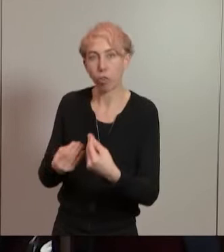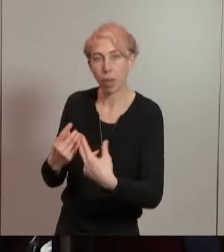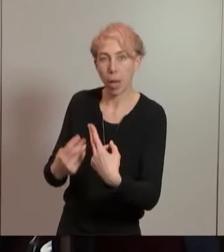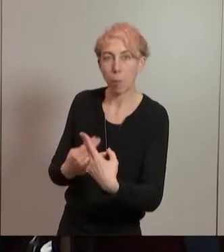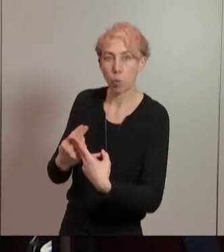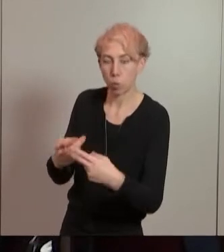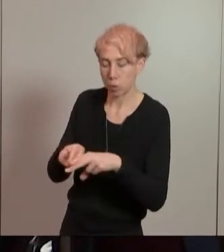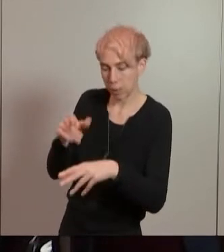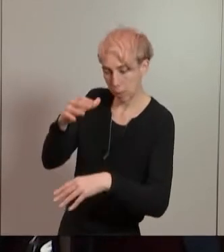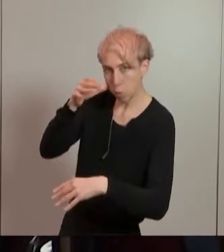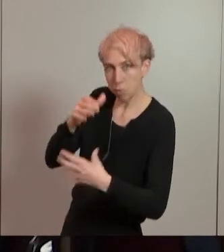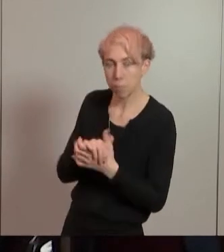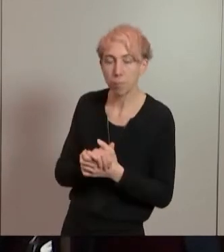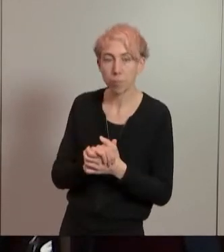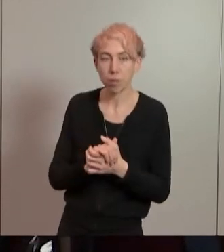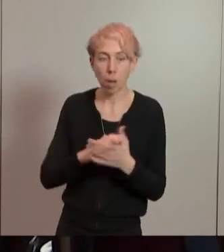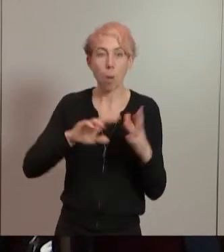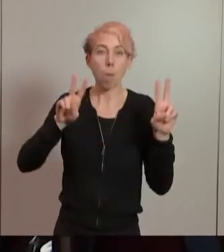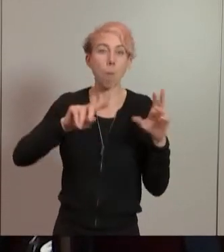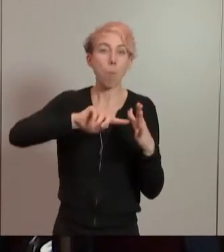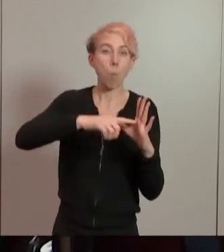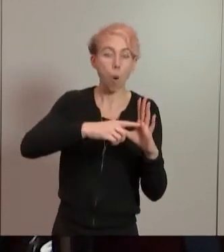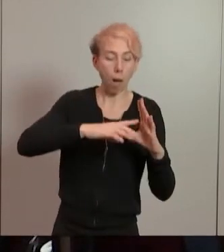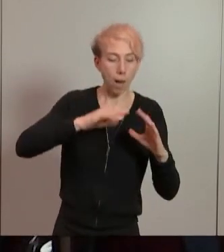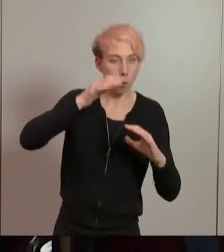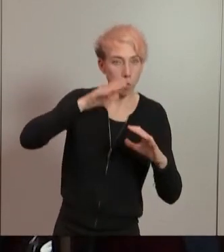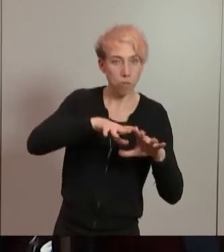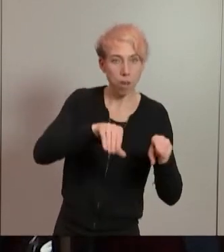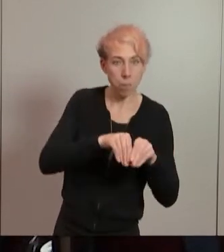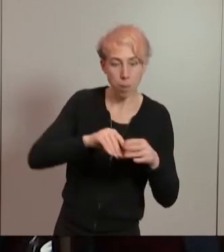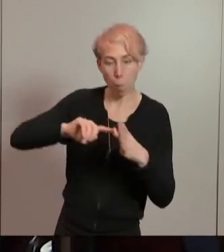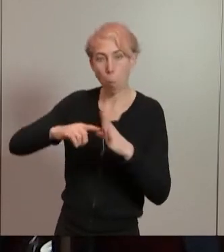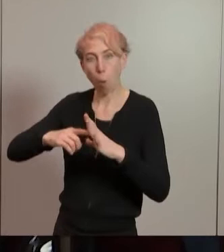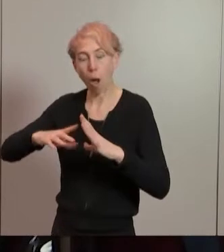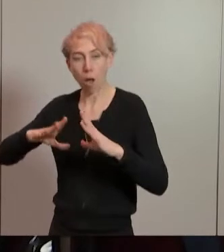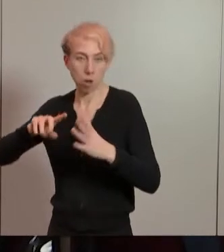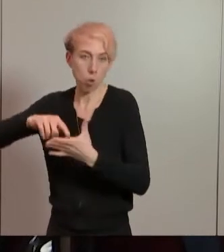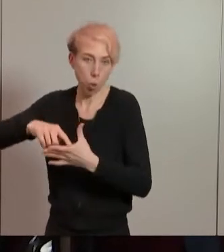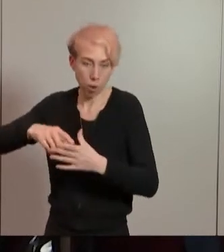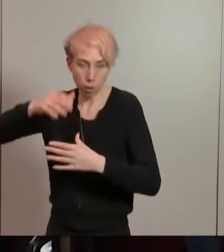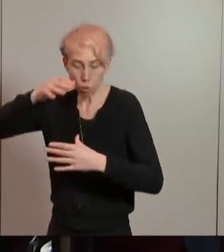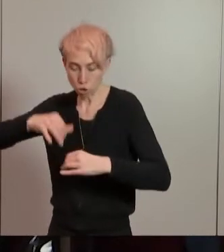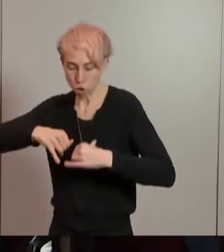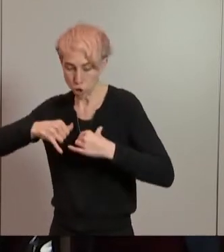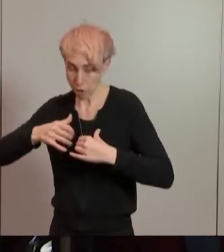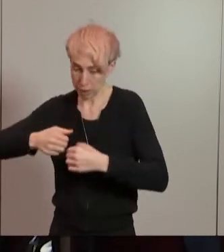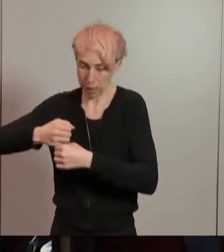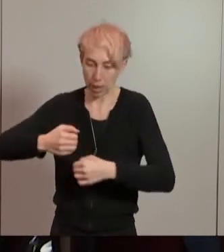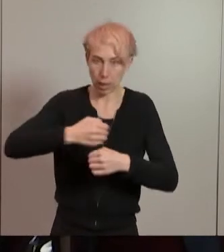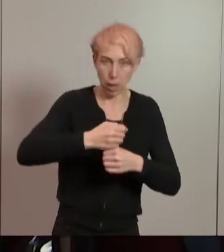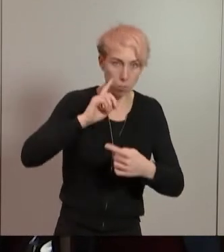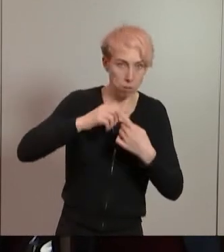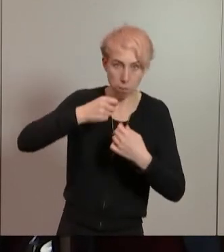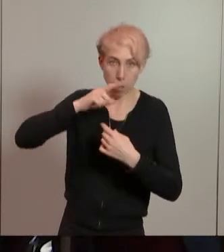proximité. Les points écoute famille et points écoute jeunes ont été mis en place afin de renforcer les actions de soutien à la